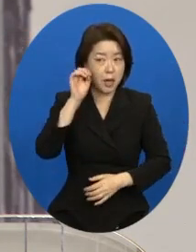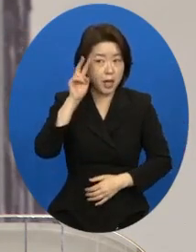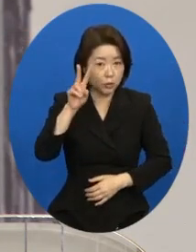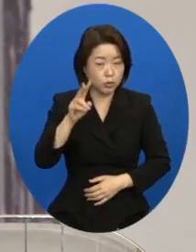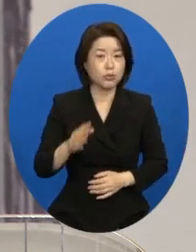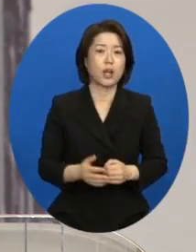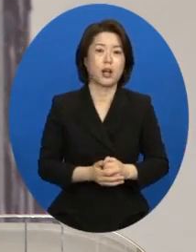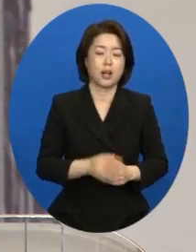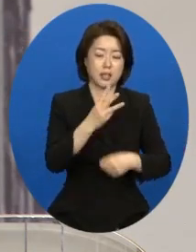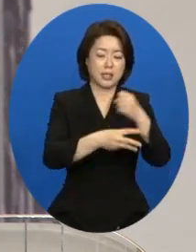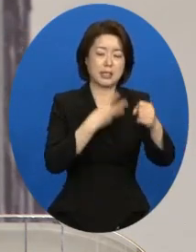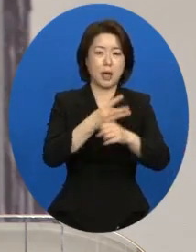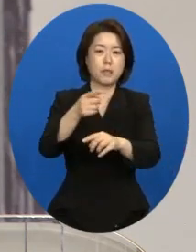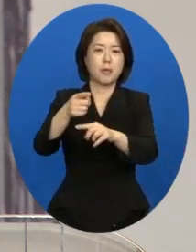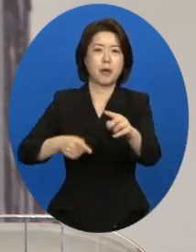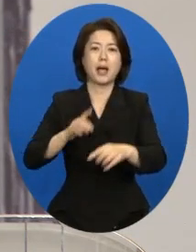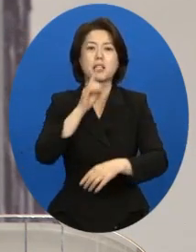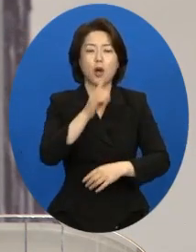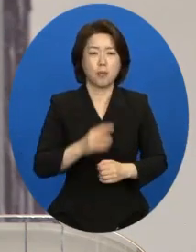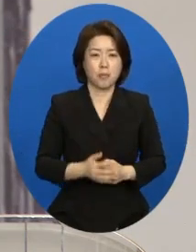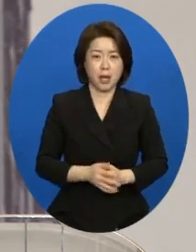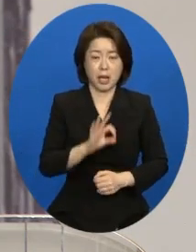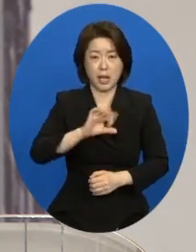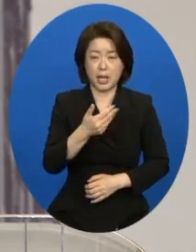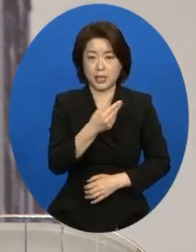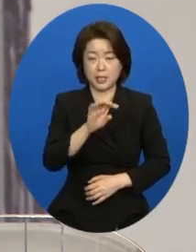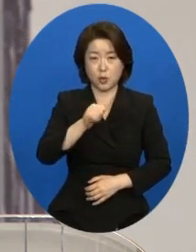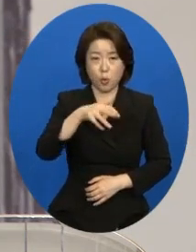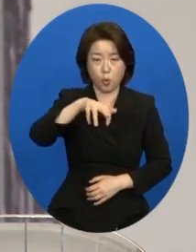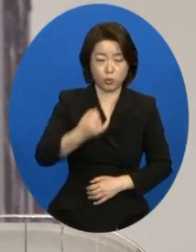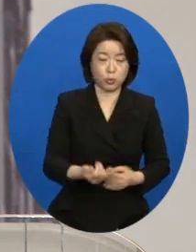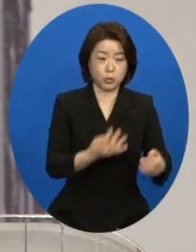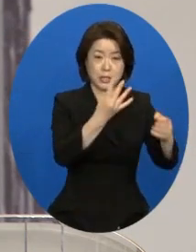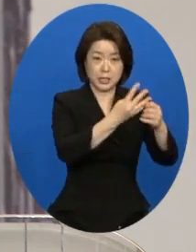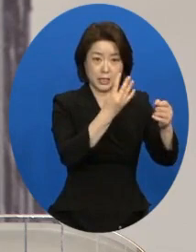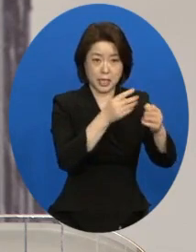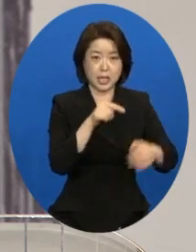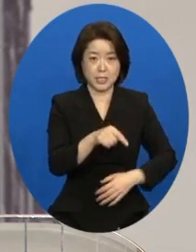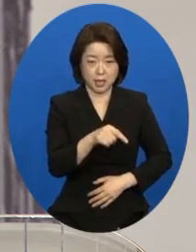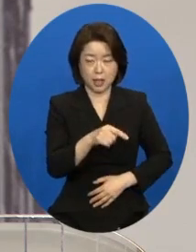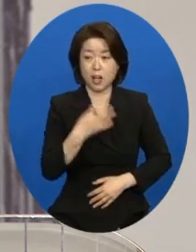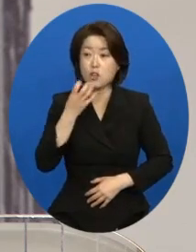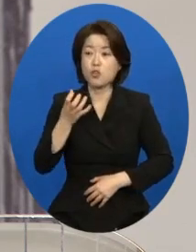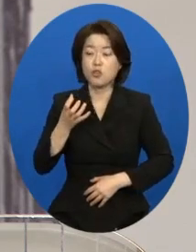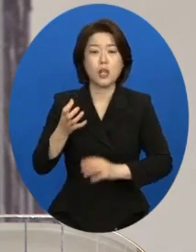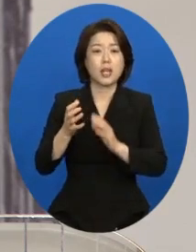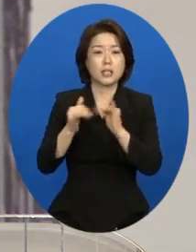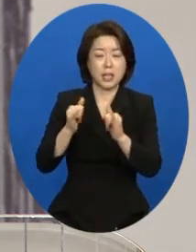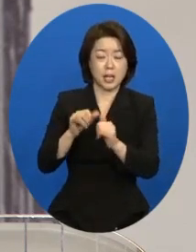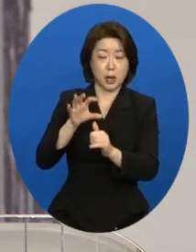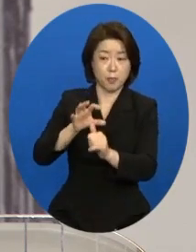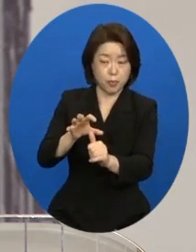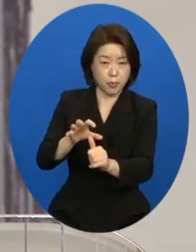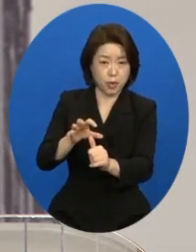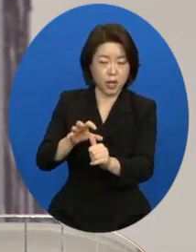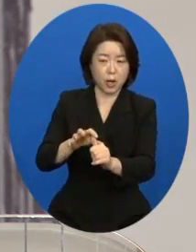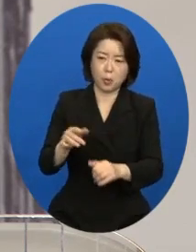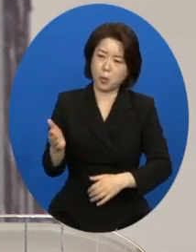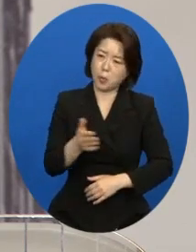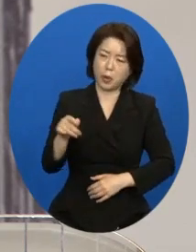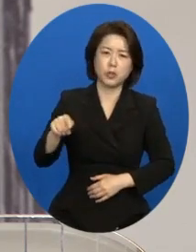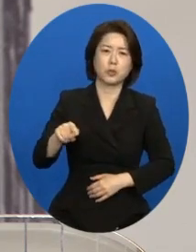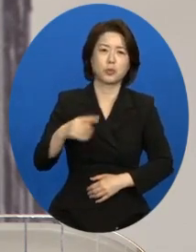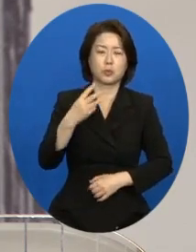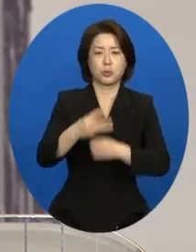3년 반이라고 얘기를 하죠. 아까 안티오쿠스 4세 에피파네스가 유대인들이 핍박했던 기간이 대략 이 정도의